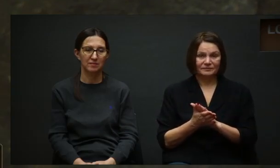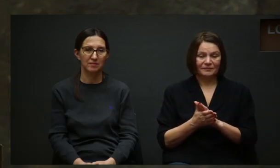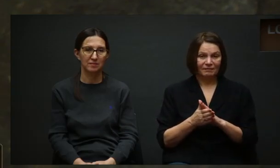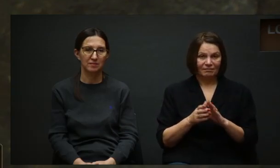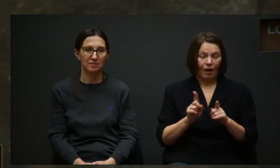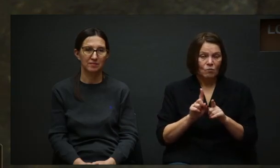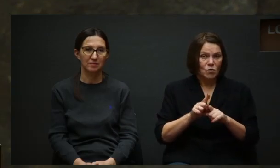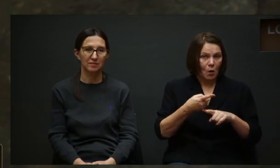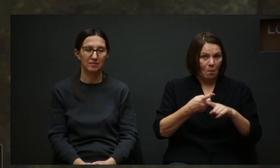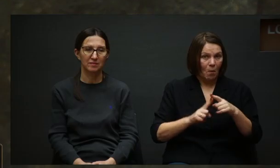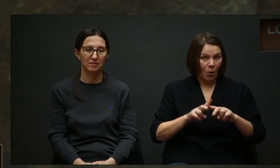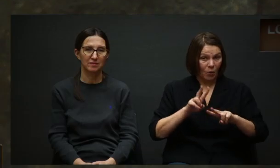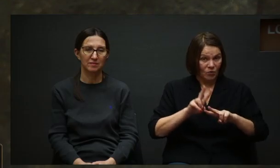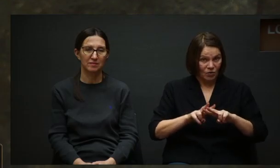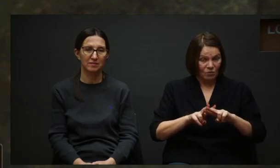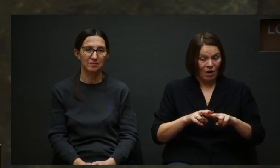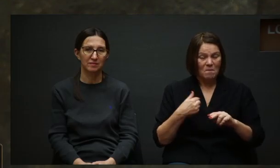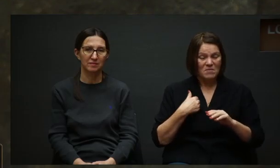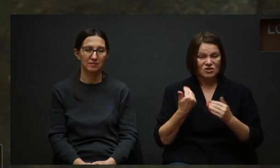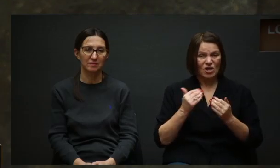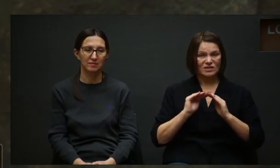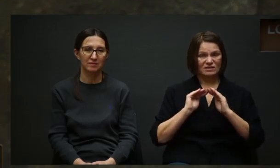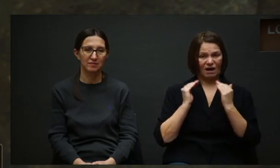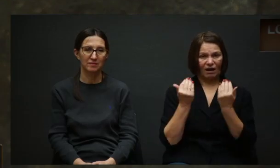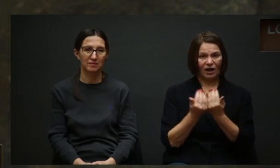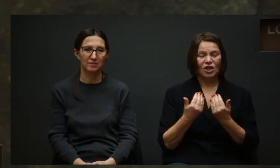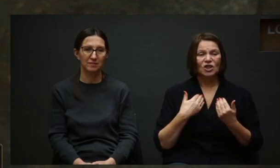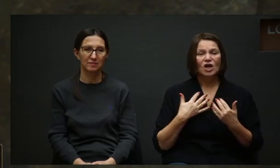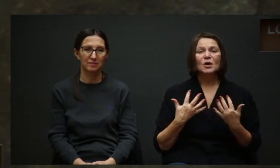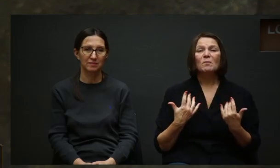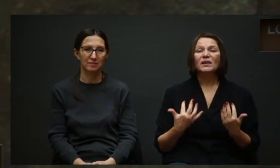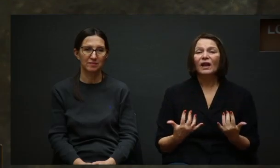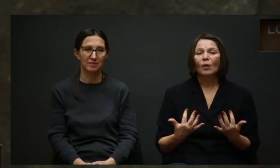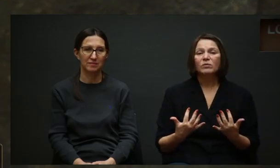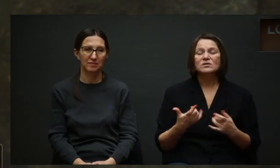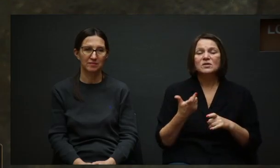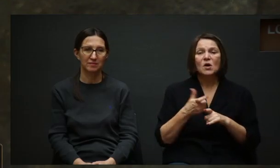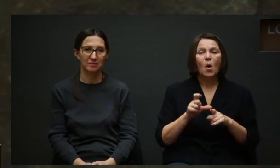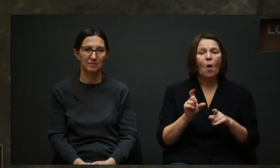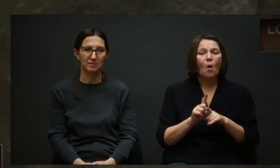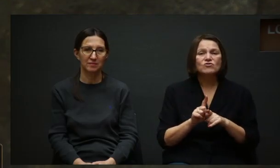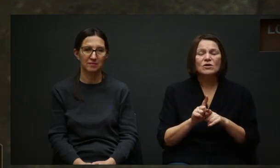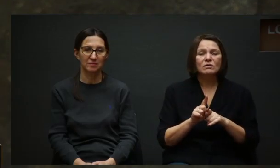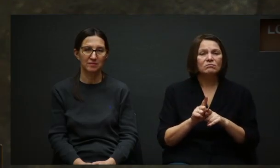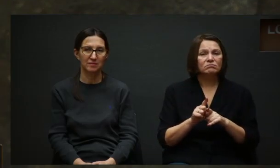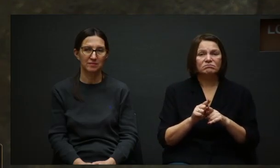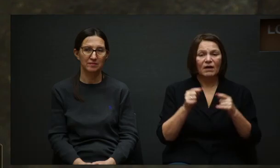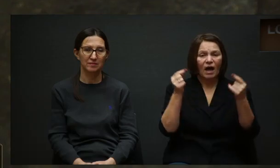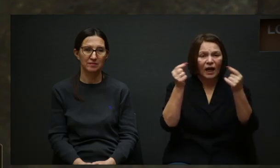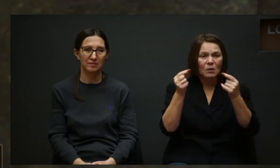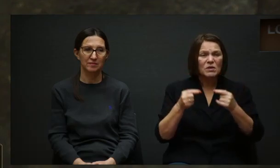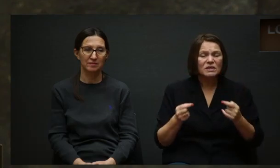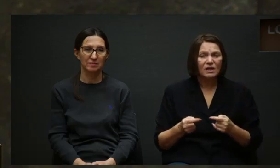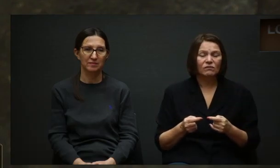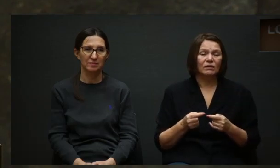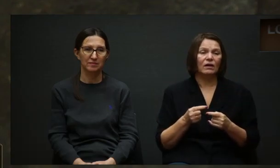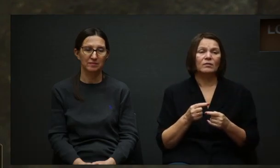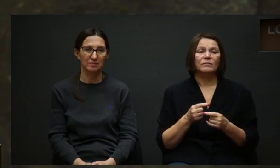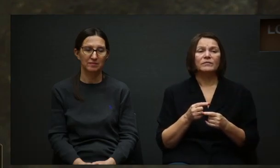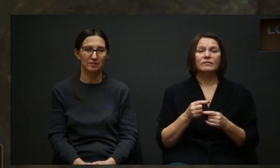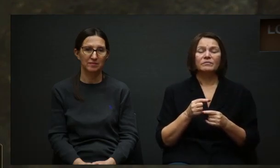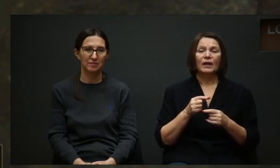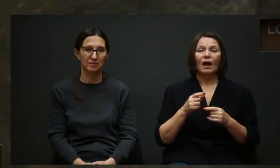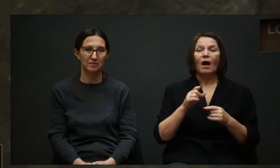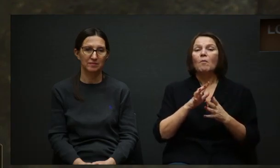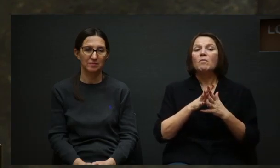полутюрьмы, где мы закрыты, и наши потребности очень регламентированы. Большое счастье, что все-таки оставили